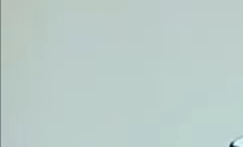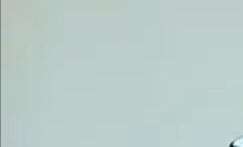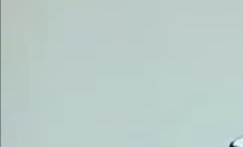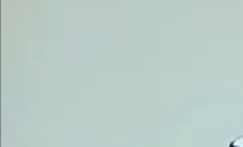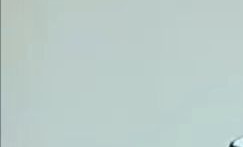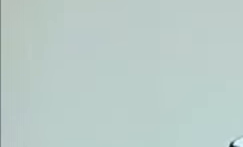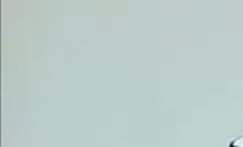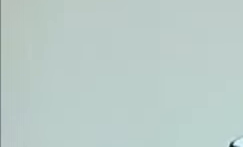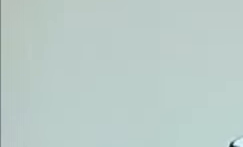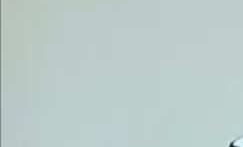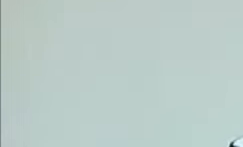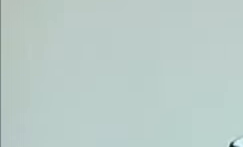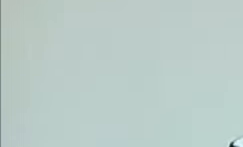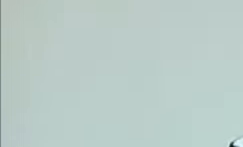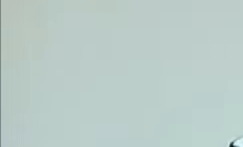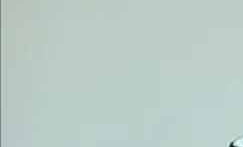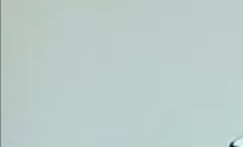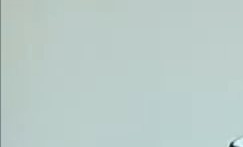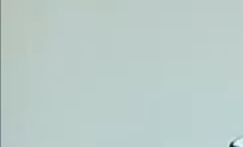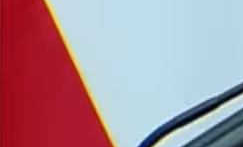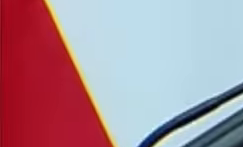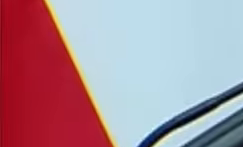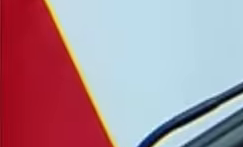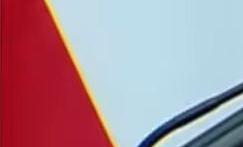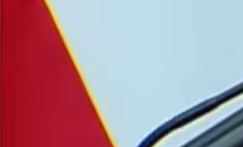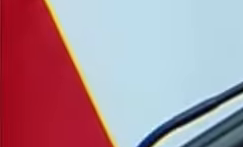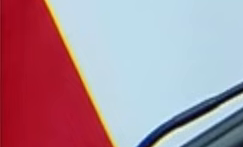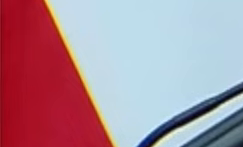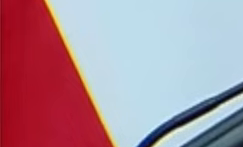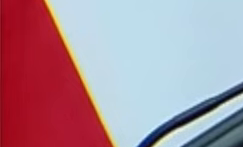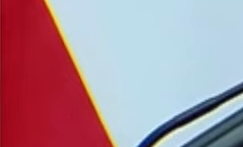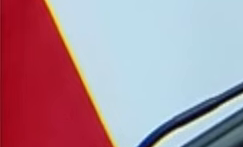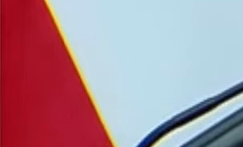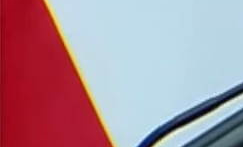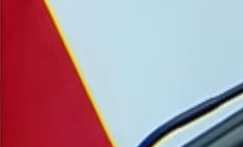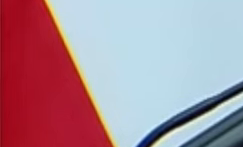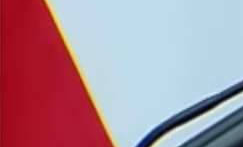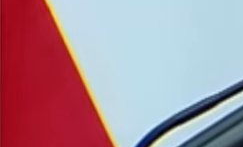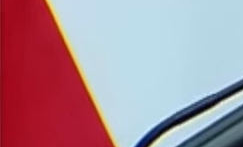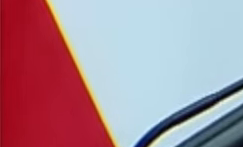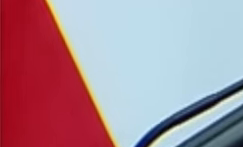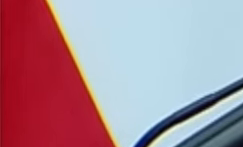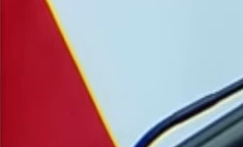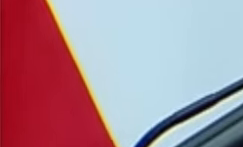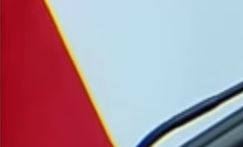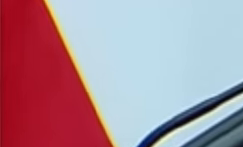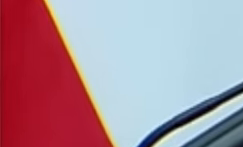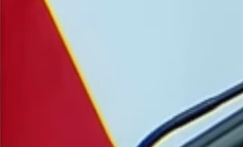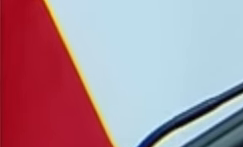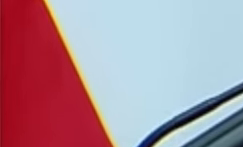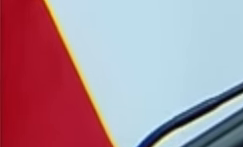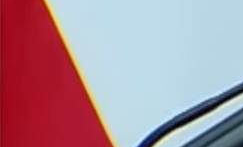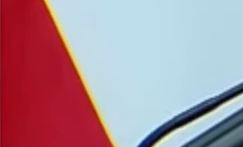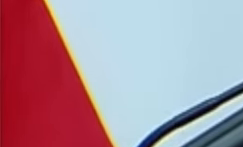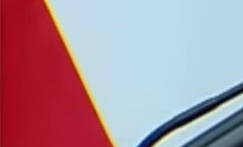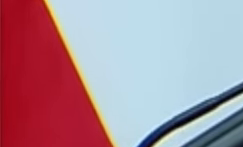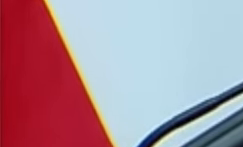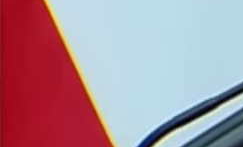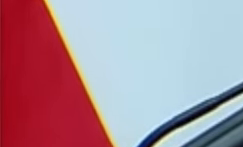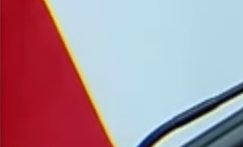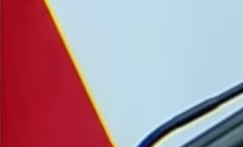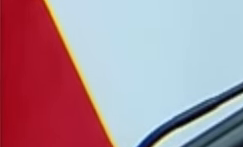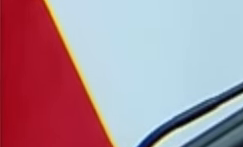المناظرة، ومشاركتكم في المؤتمر العربي الأول لنشر لغة